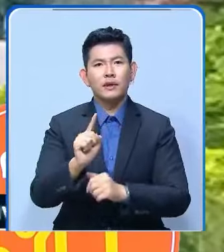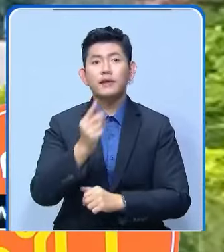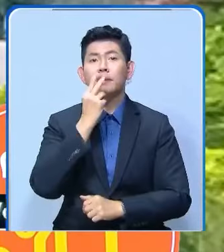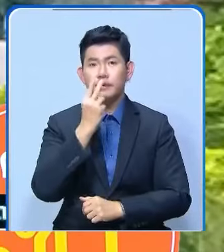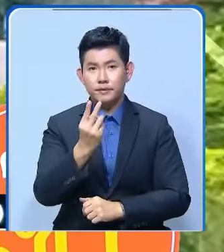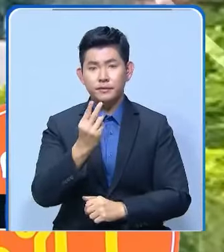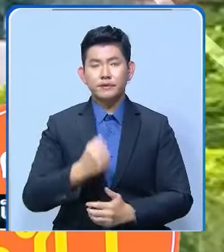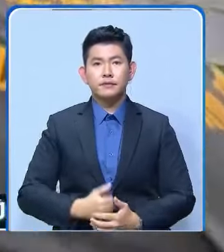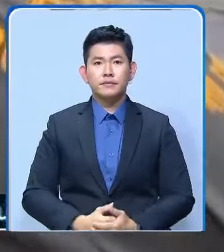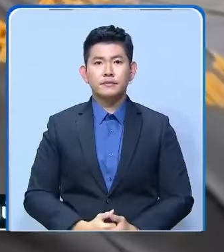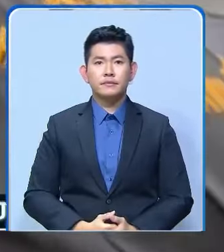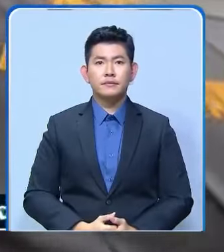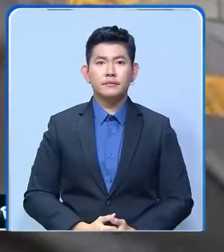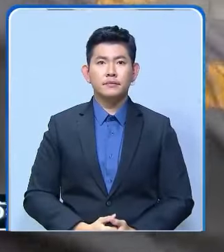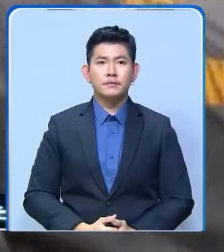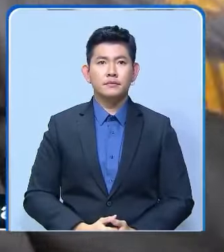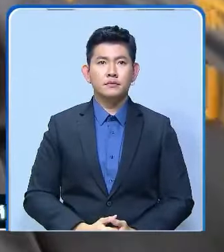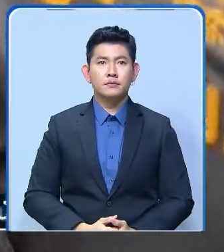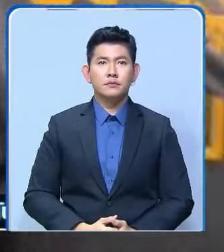มภาพพร้อมกันค่ะ